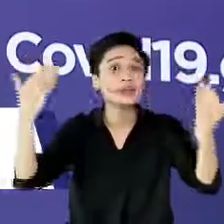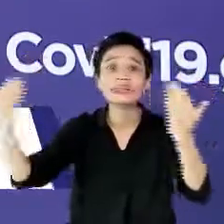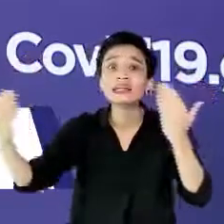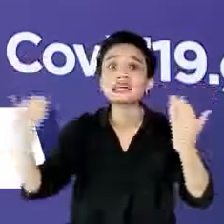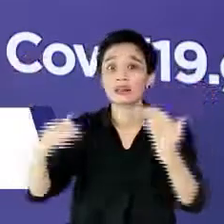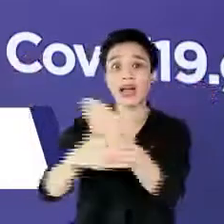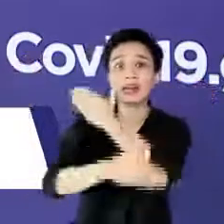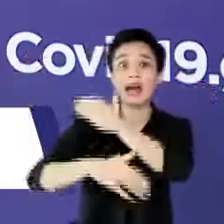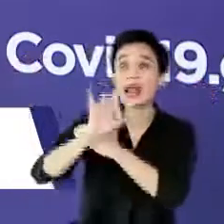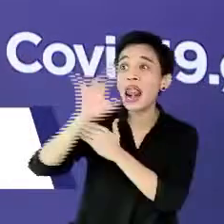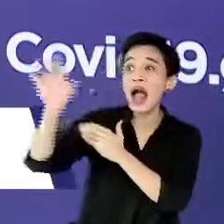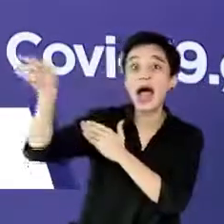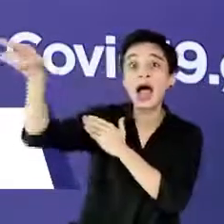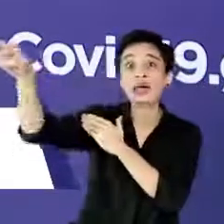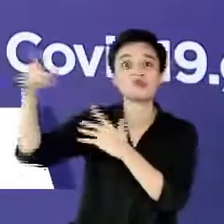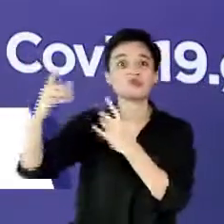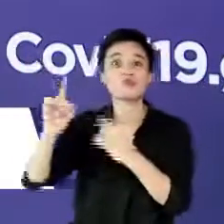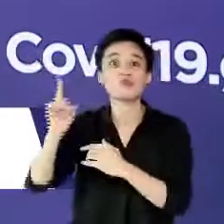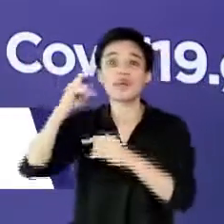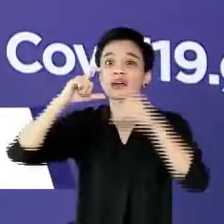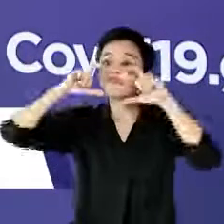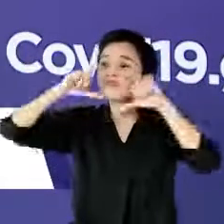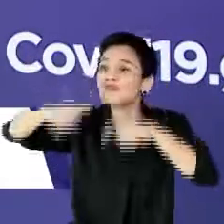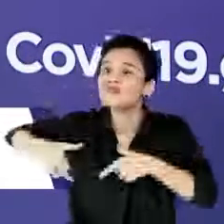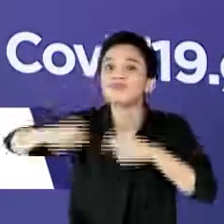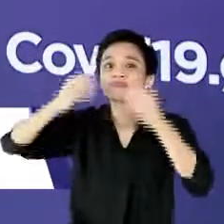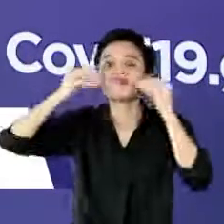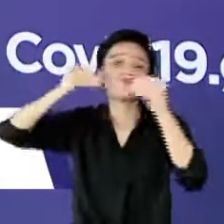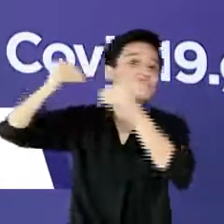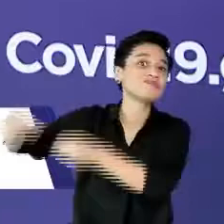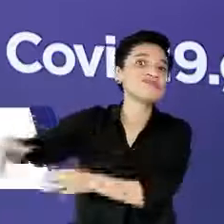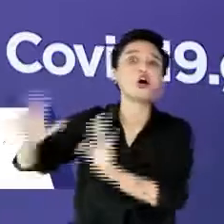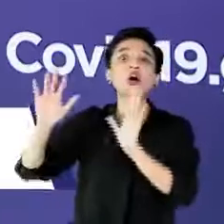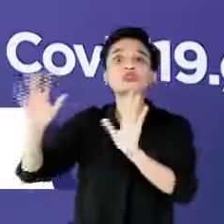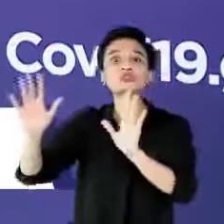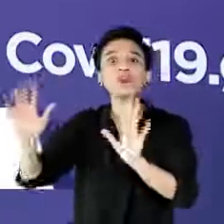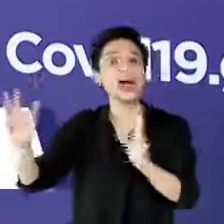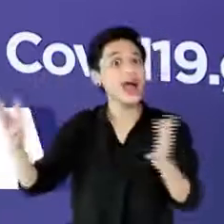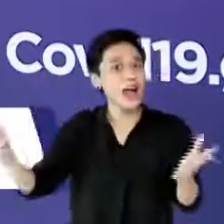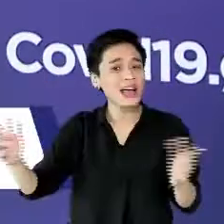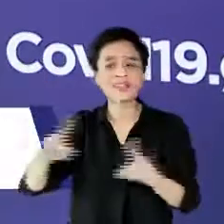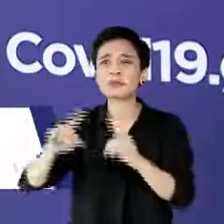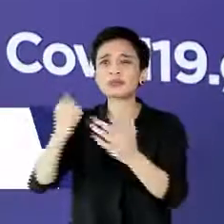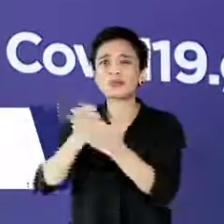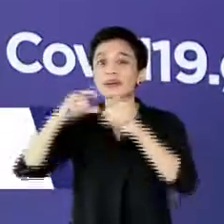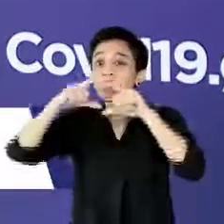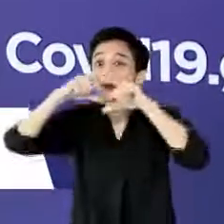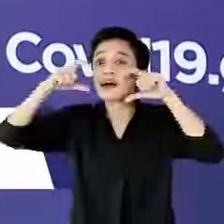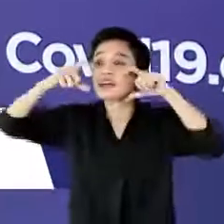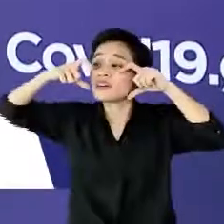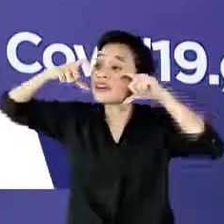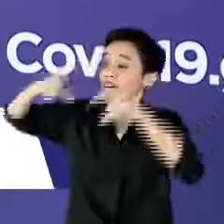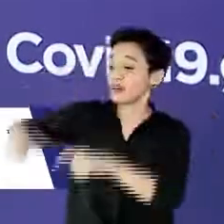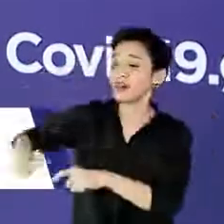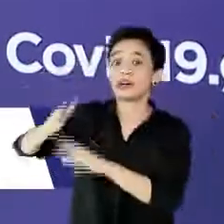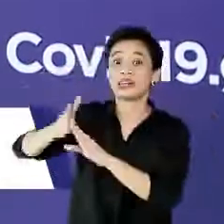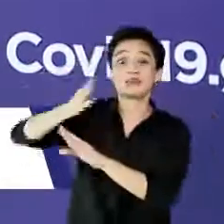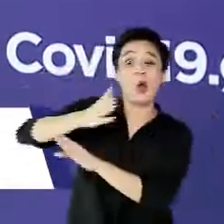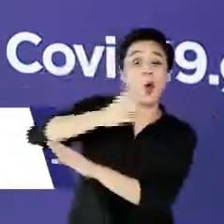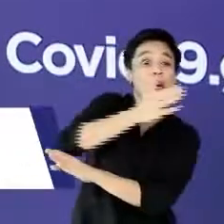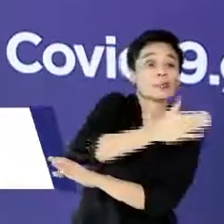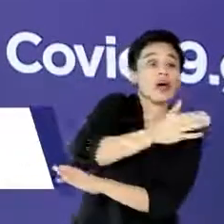sudah mulai membuka maskernya padahal ada banyak prerequisit ketika membuka masker seperti harus